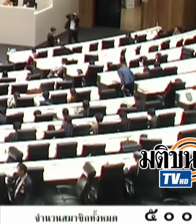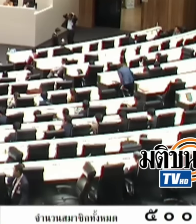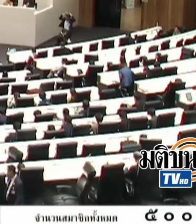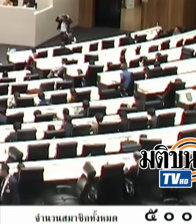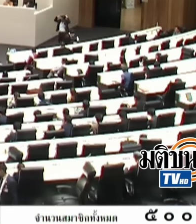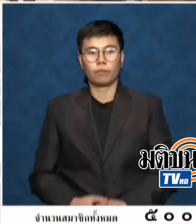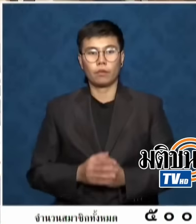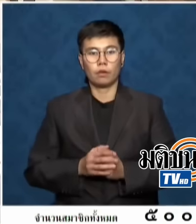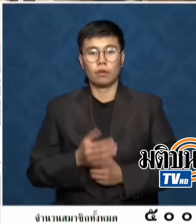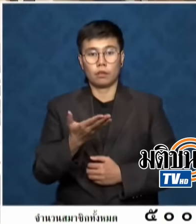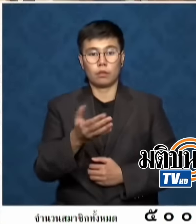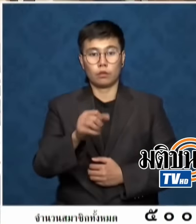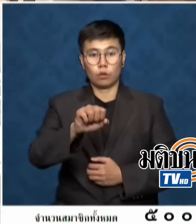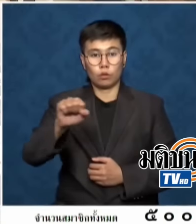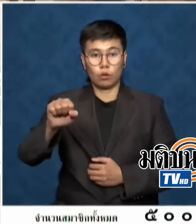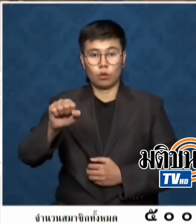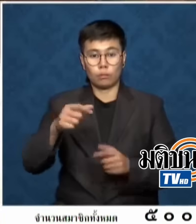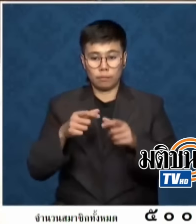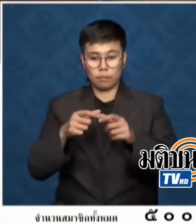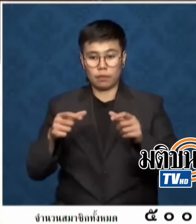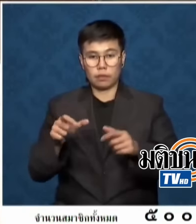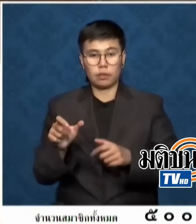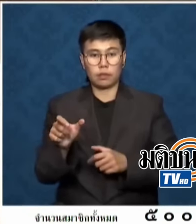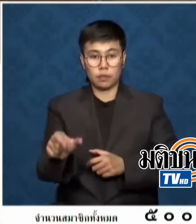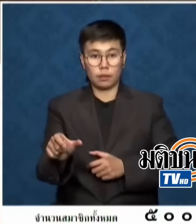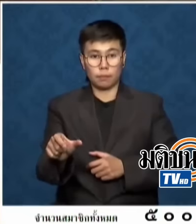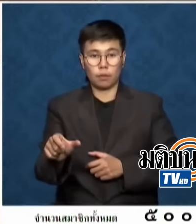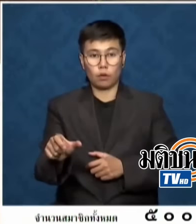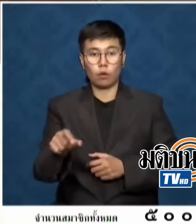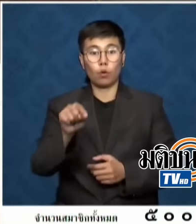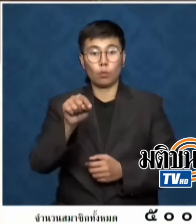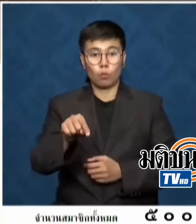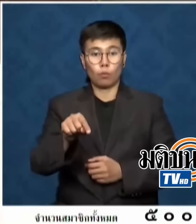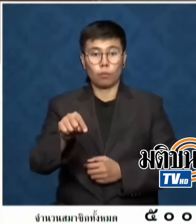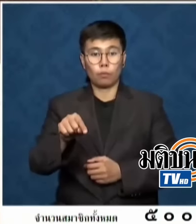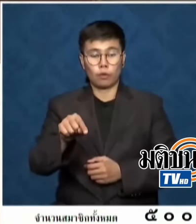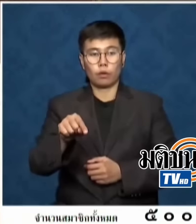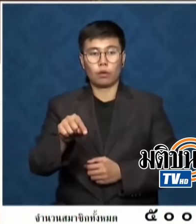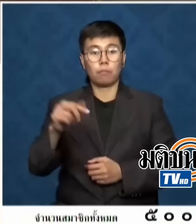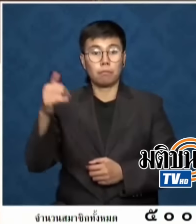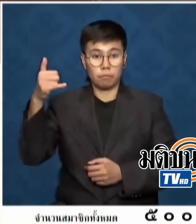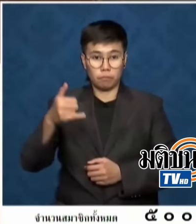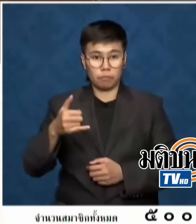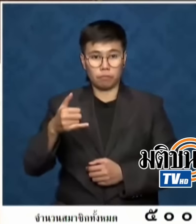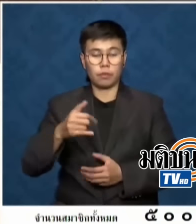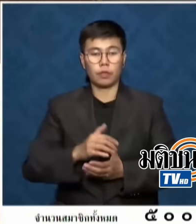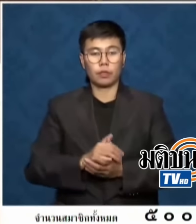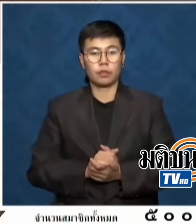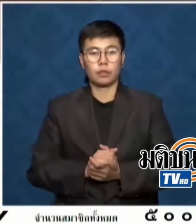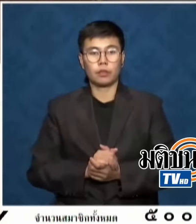เชิญท่านสมาชิกเสียบบัตรนะครับกดปุ่มแสดงตนเลยครับ